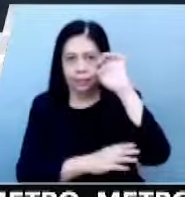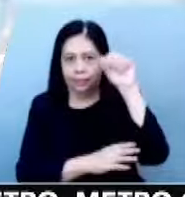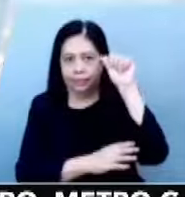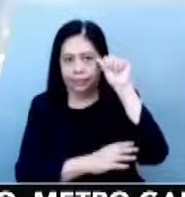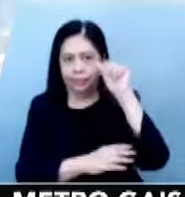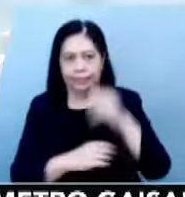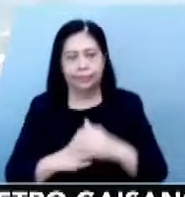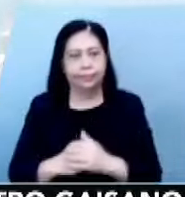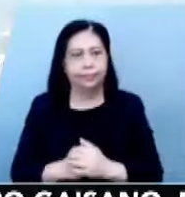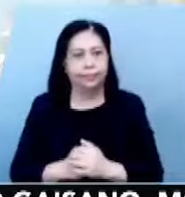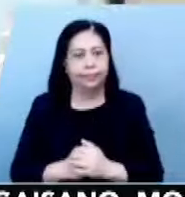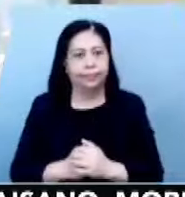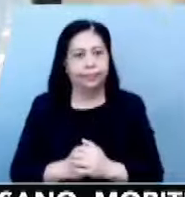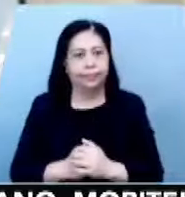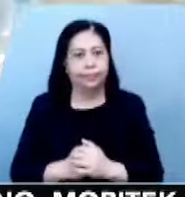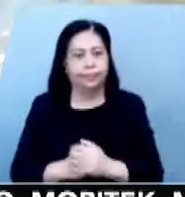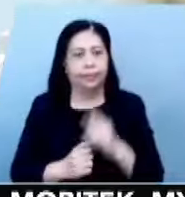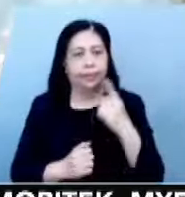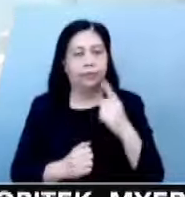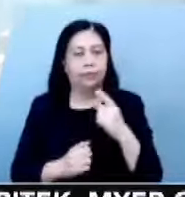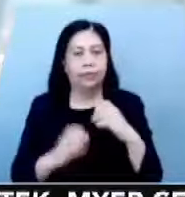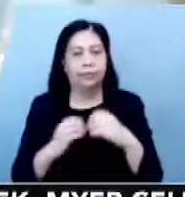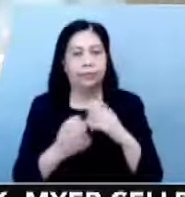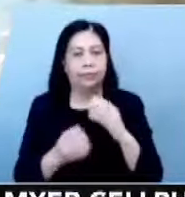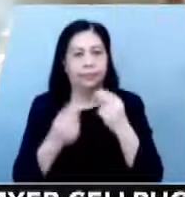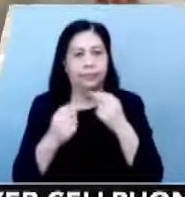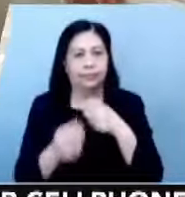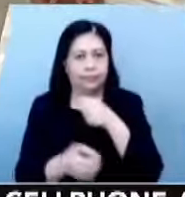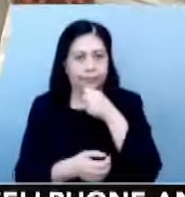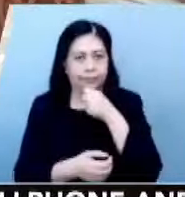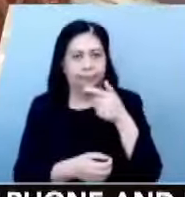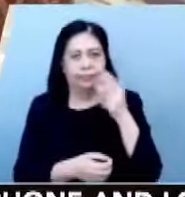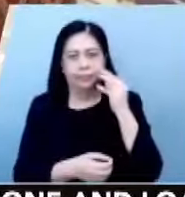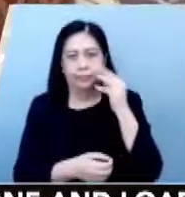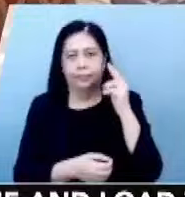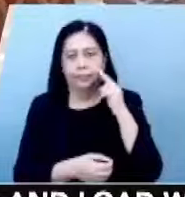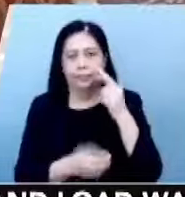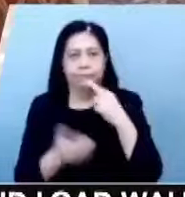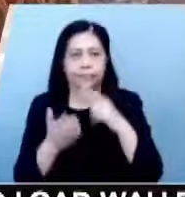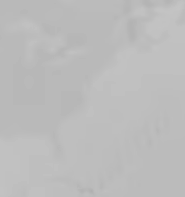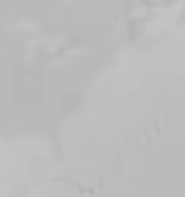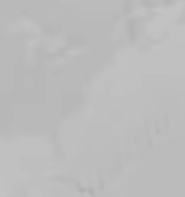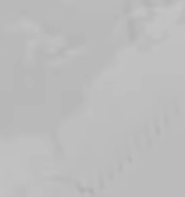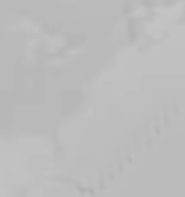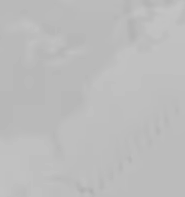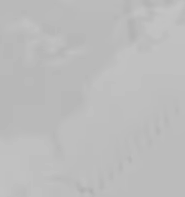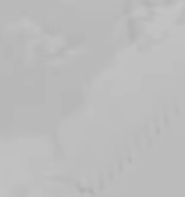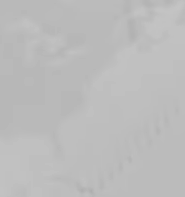Para sa GMA Integrated News, Mariz Umali, Nakatutok, 24 Oras.